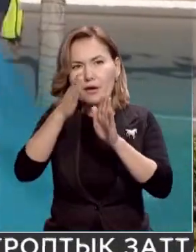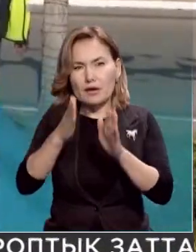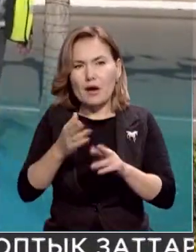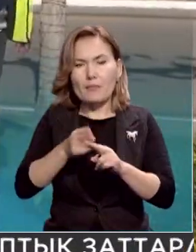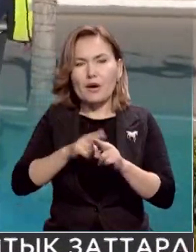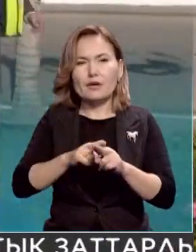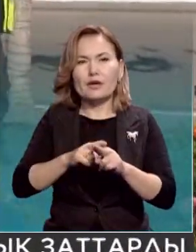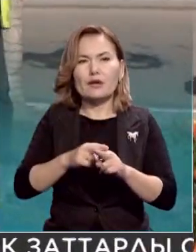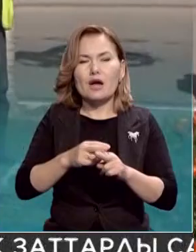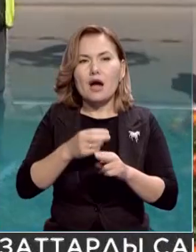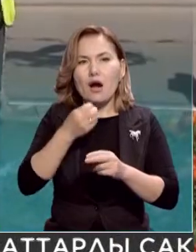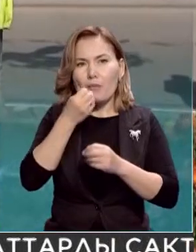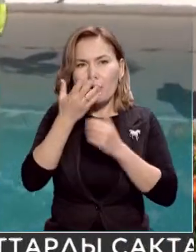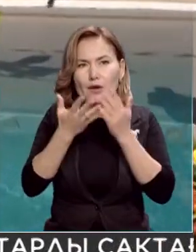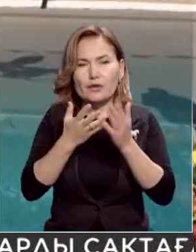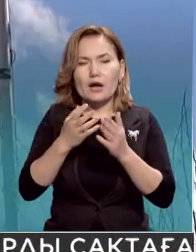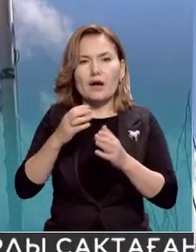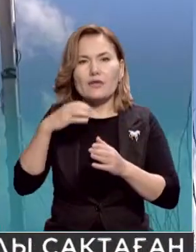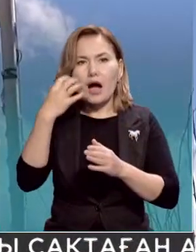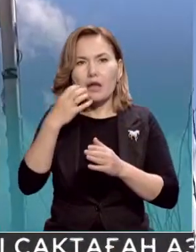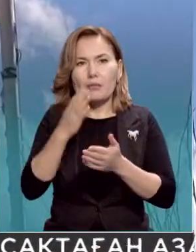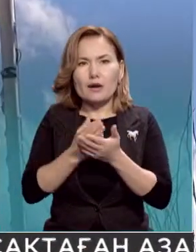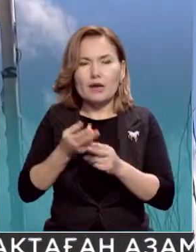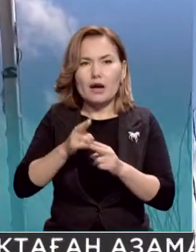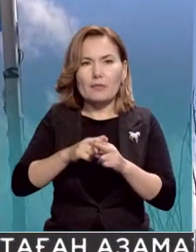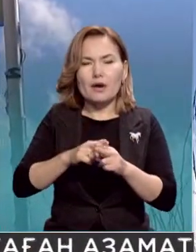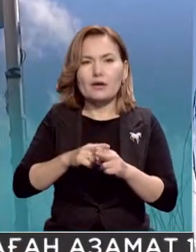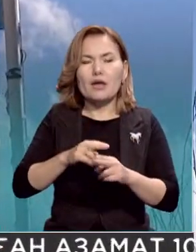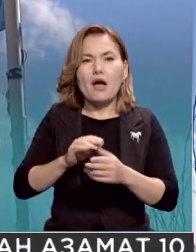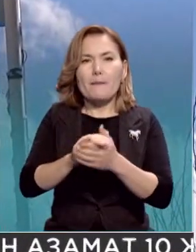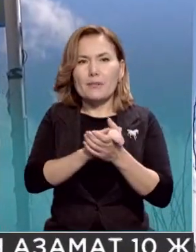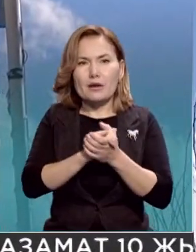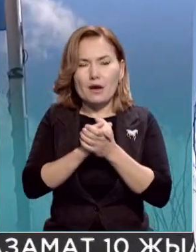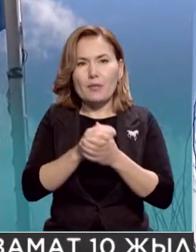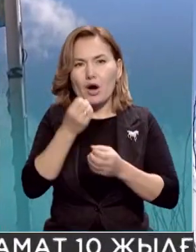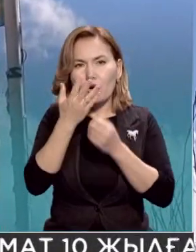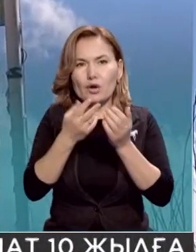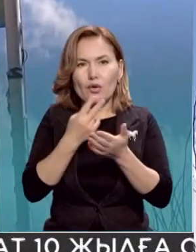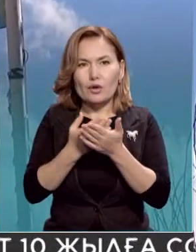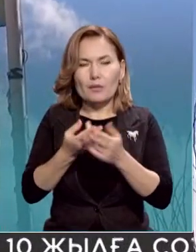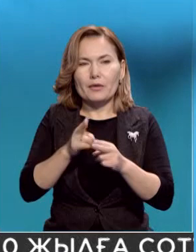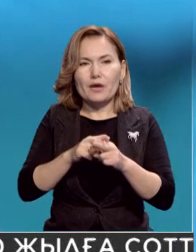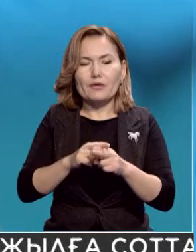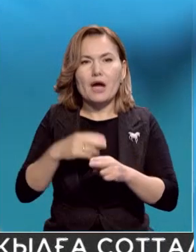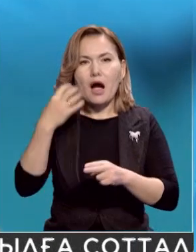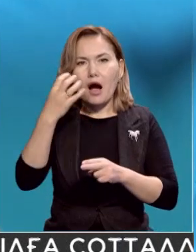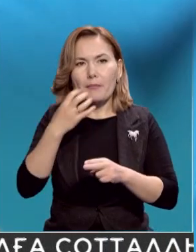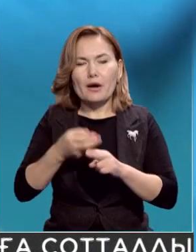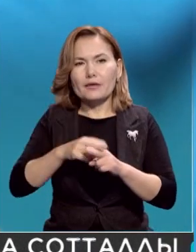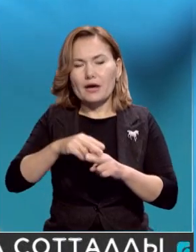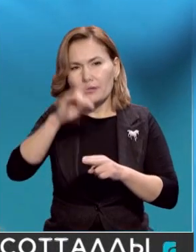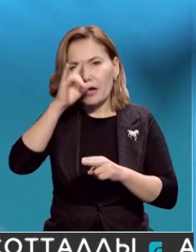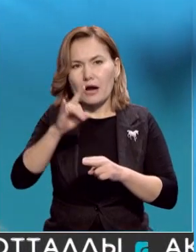зәйтін бұтағымен қоршалған алма бейнеленген. Зәйтін Грекияда бейбітшілік пен гүлденудің белгісі болса, апорт алманың